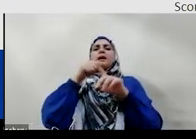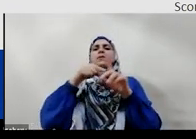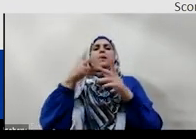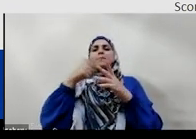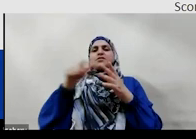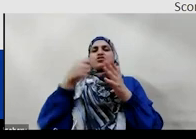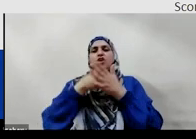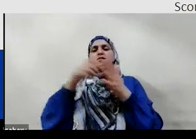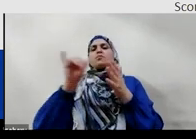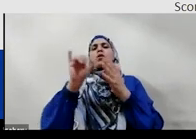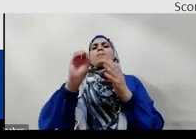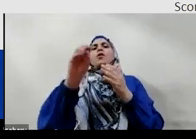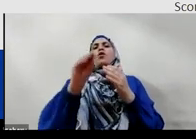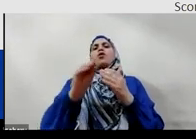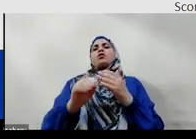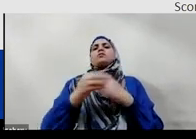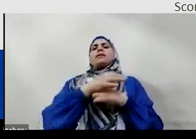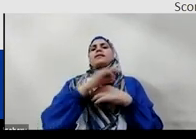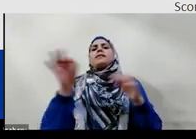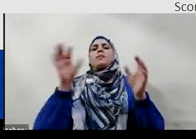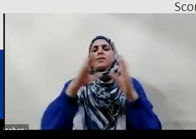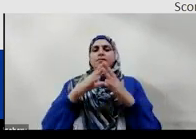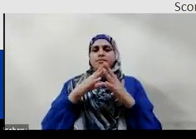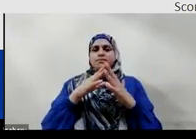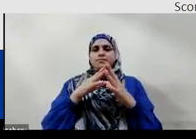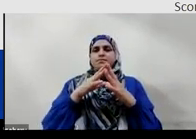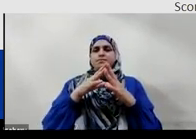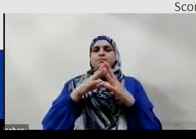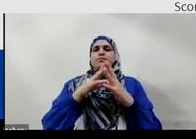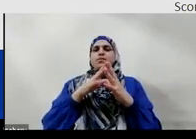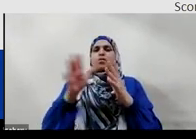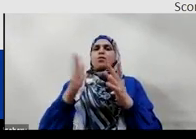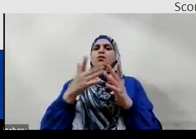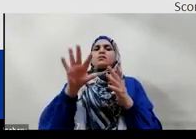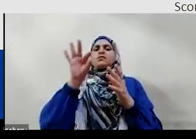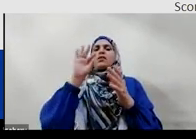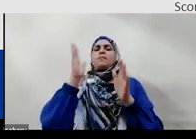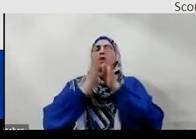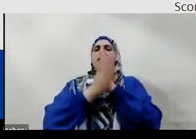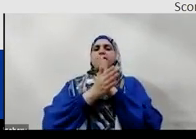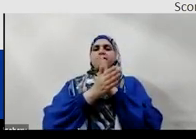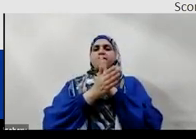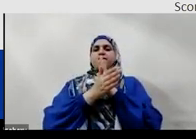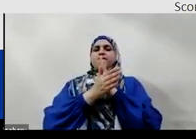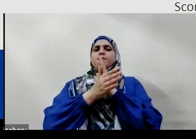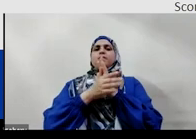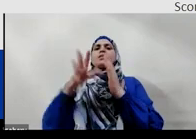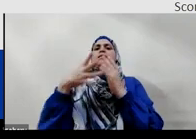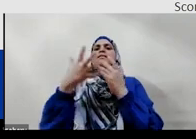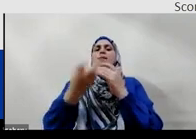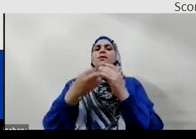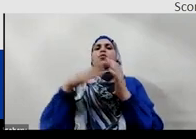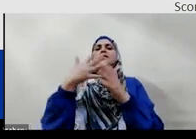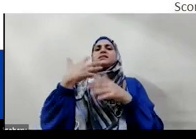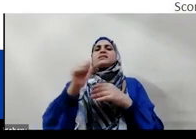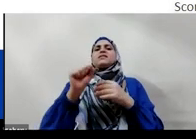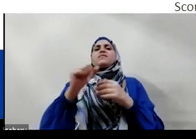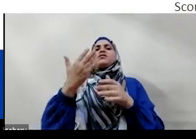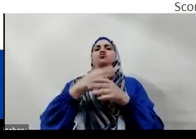بدرجة الماجستير اللي أنا عايزة أعمل لها أبلود، وهعمل تشوز فايل، وبعد ما يتعمل له أبلود بدوس سيف عشان